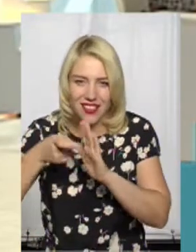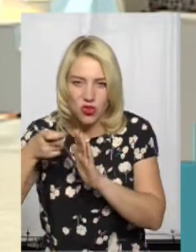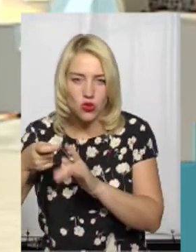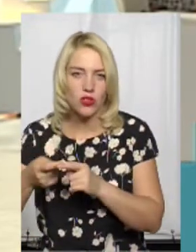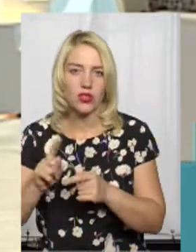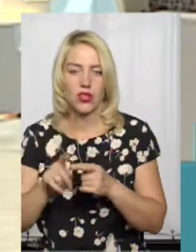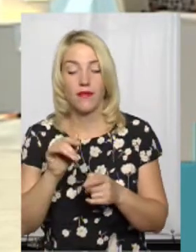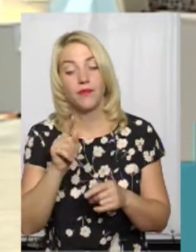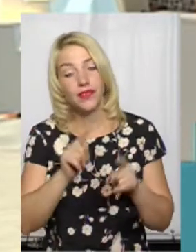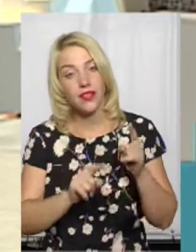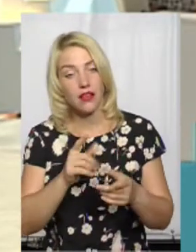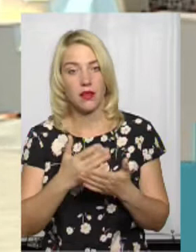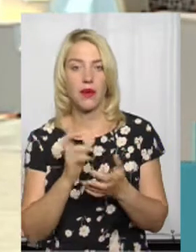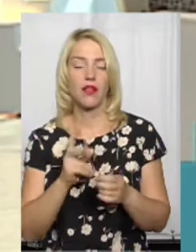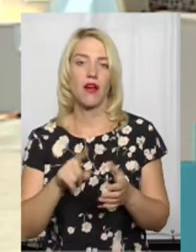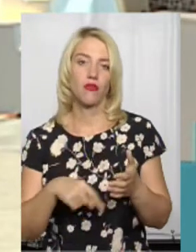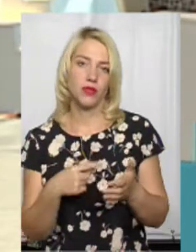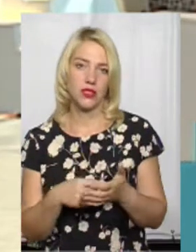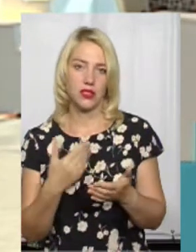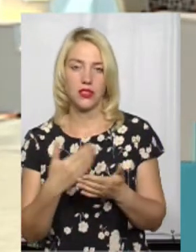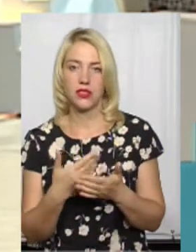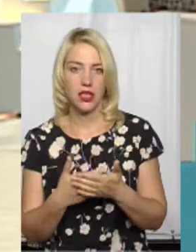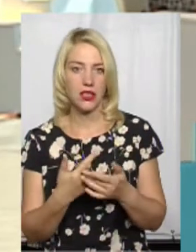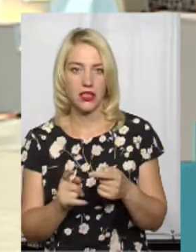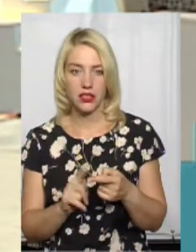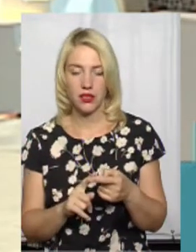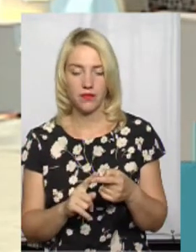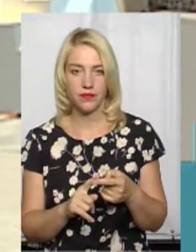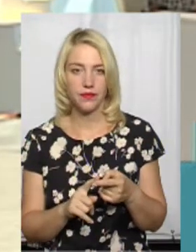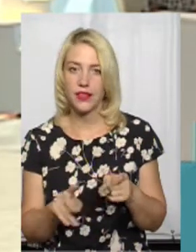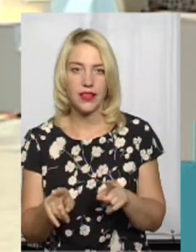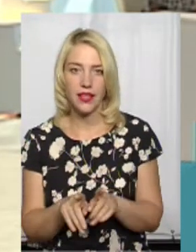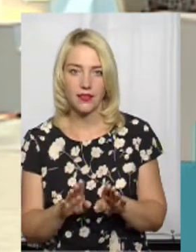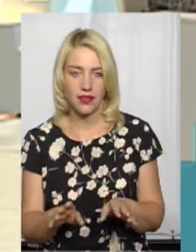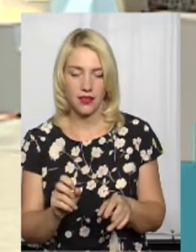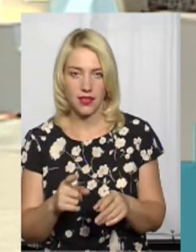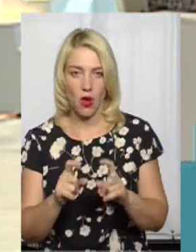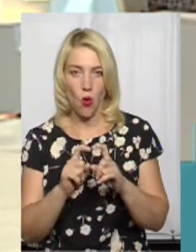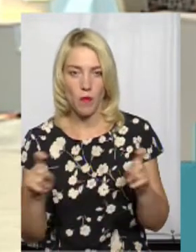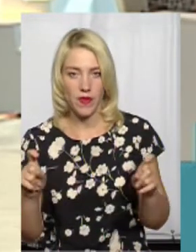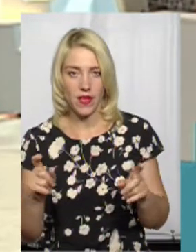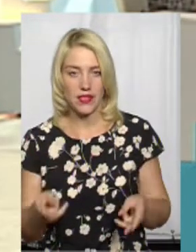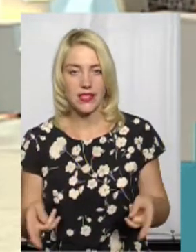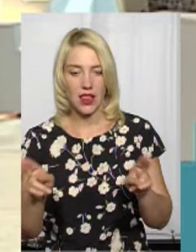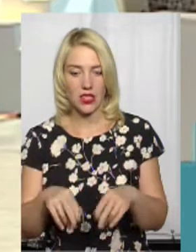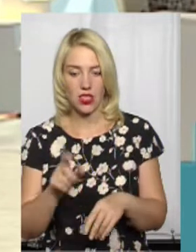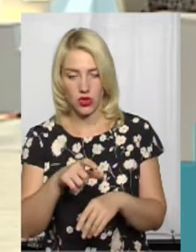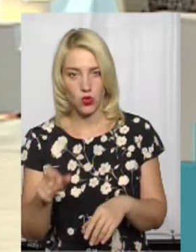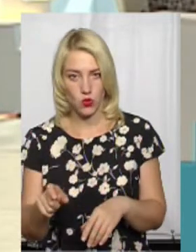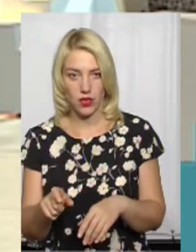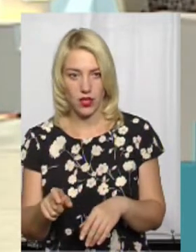досліджують. Деякі, наприклад, так як в місті, здається, що і не так давно його, цей об'єкт фактично залишили